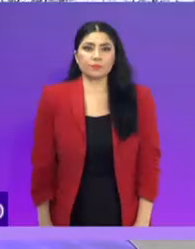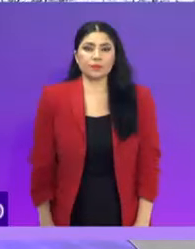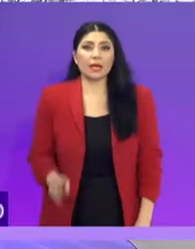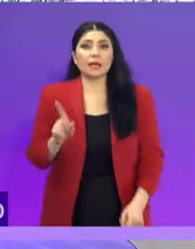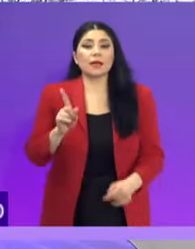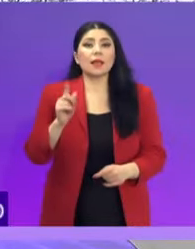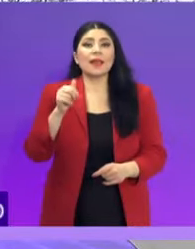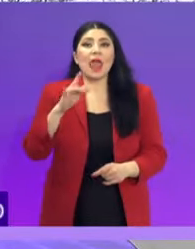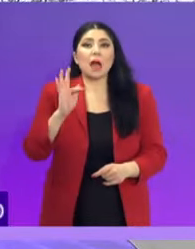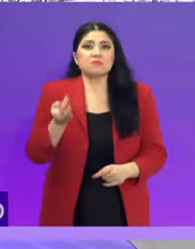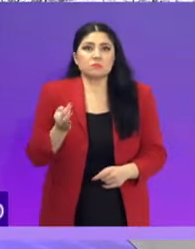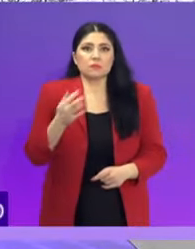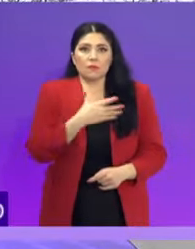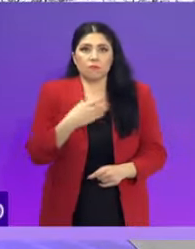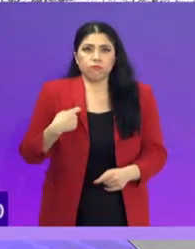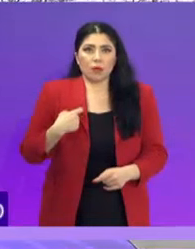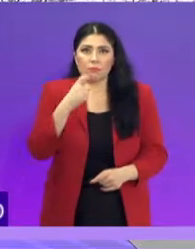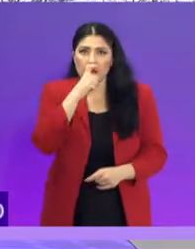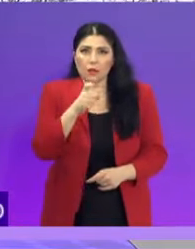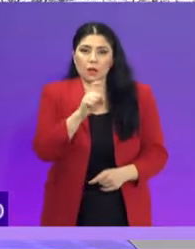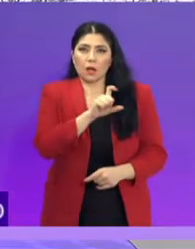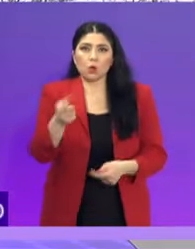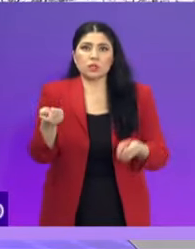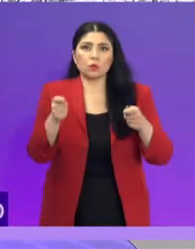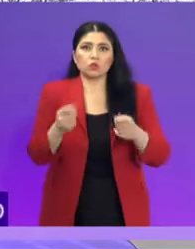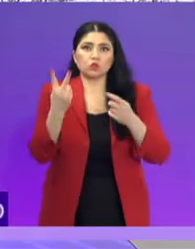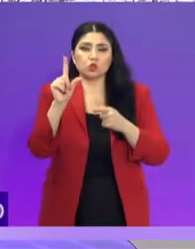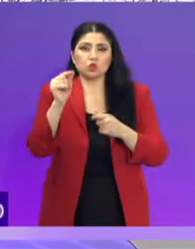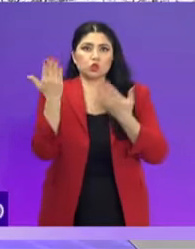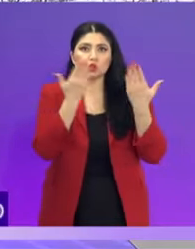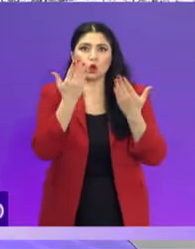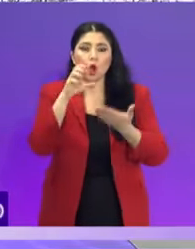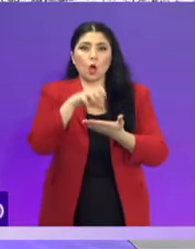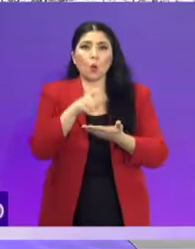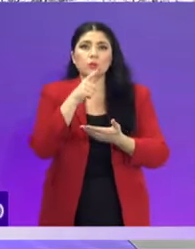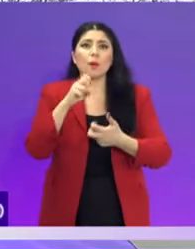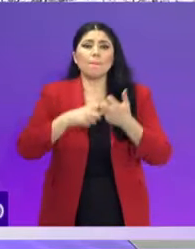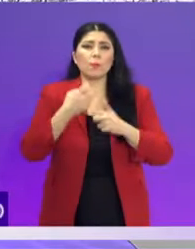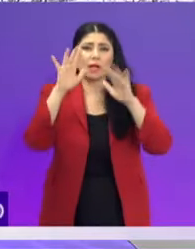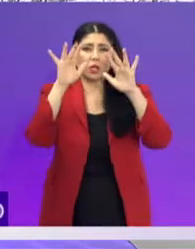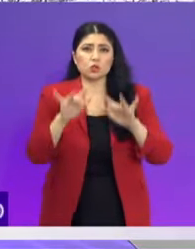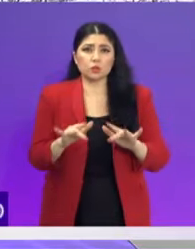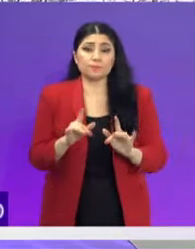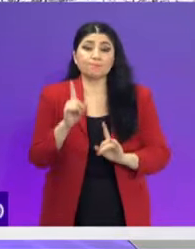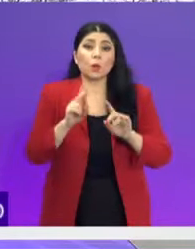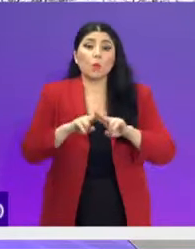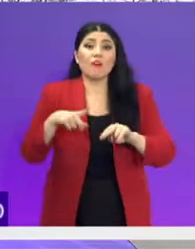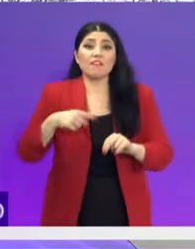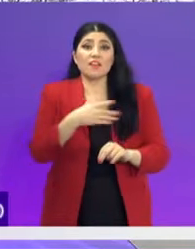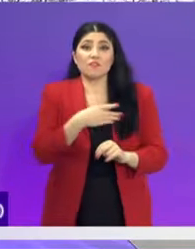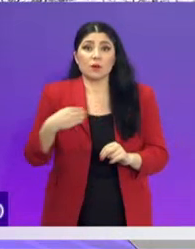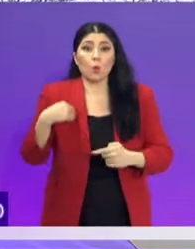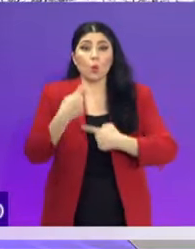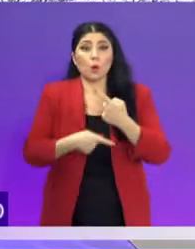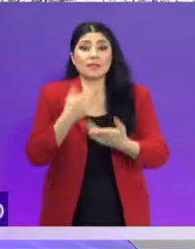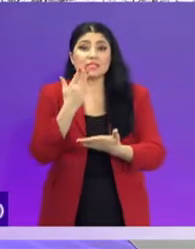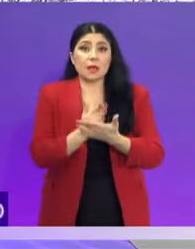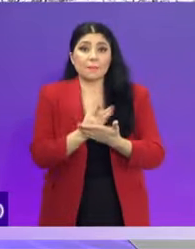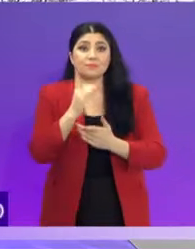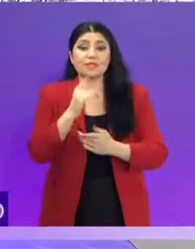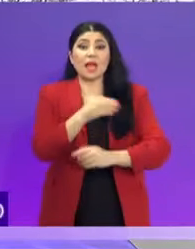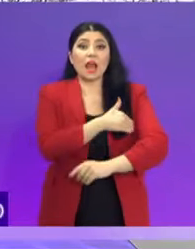vremea rea a închis 20 de școli din localitățile cele mai afectate de nisori. În funcție de evoluția vremii, urmează să